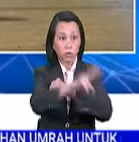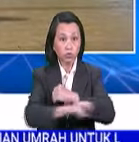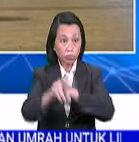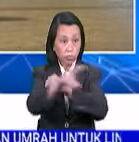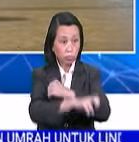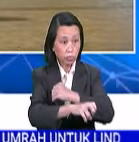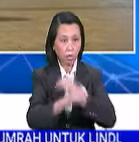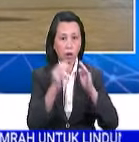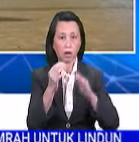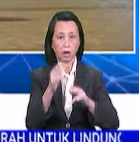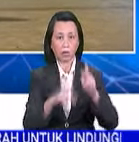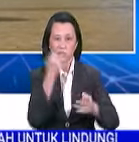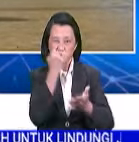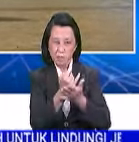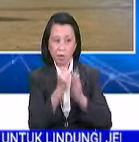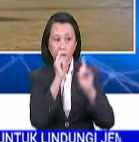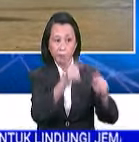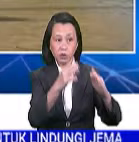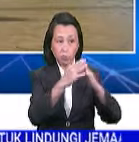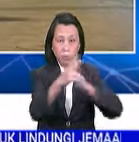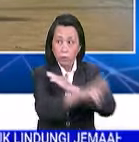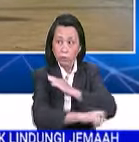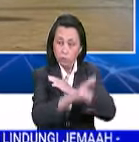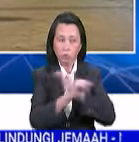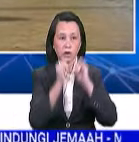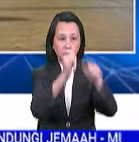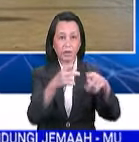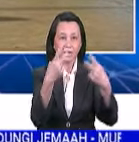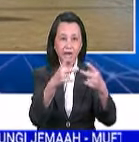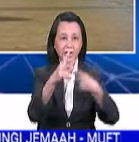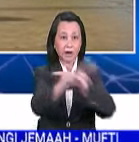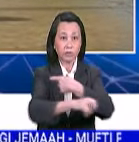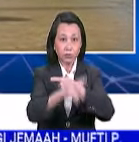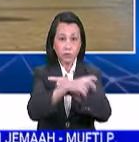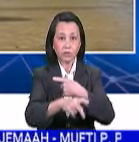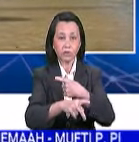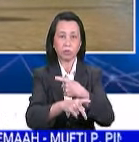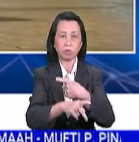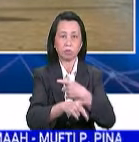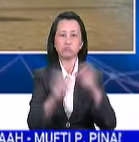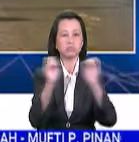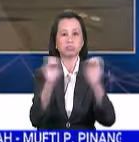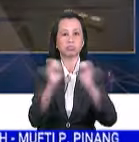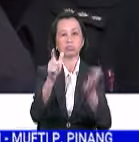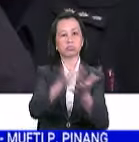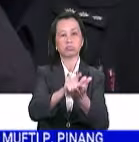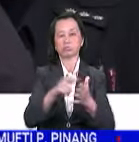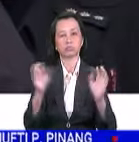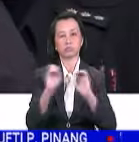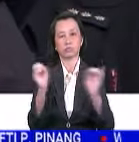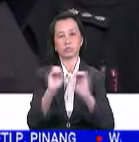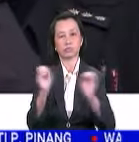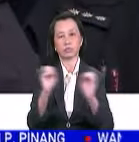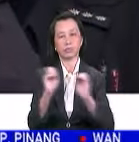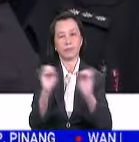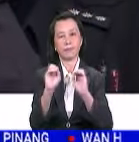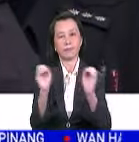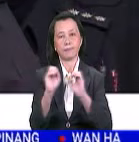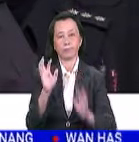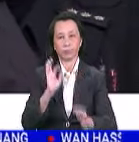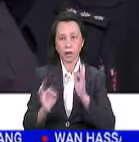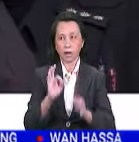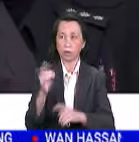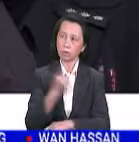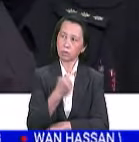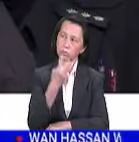kecurian ataupun jenayah yang yang telah rumah-rumah yang telah ditinggalkan oleh mangsa. Kalau dikira